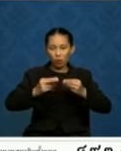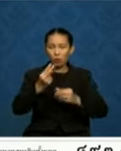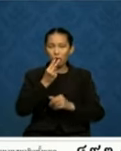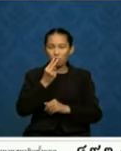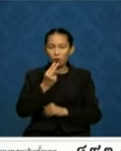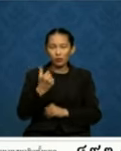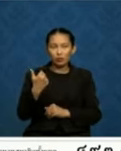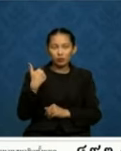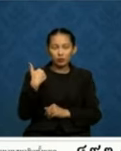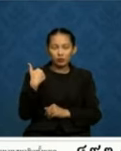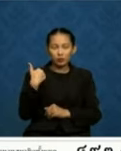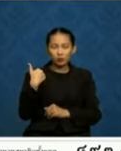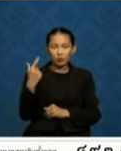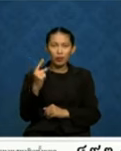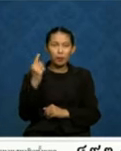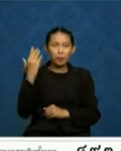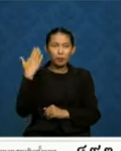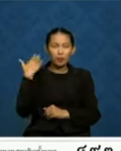ที่ทาง